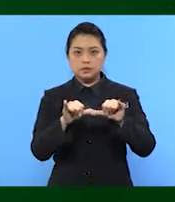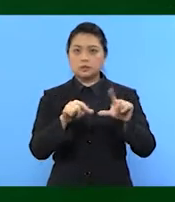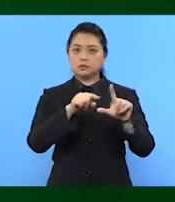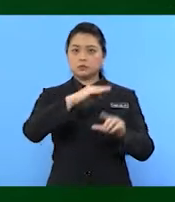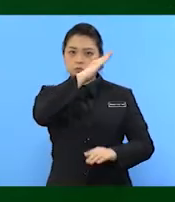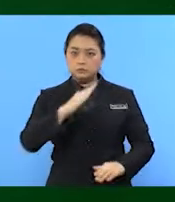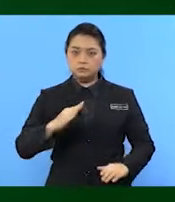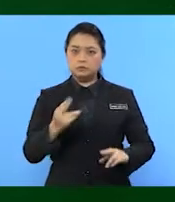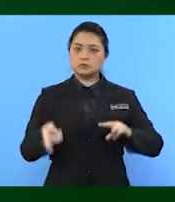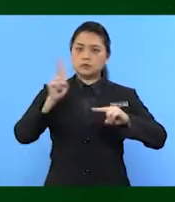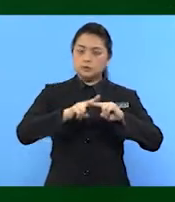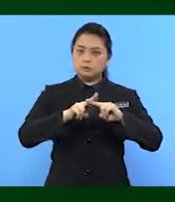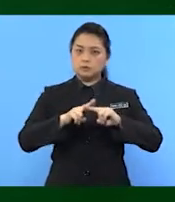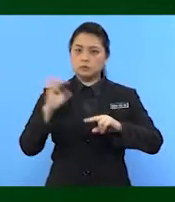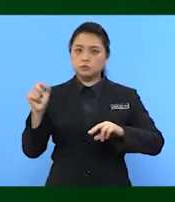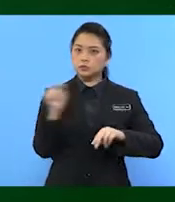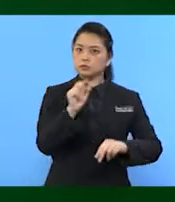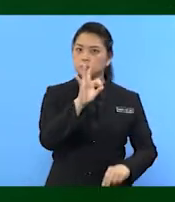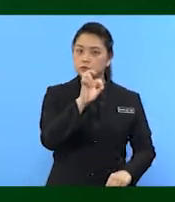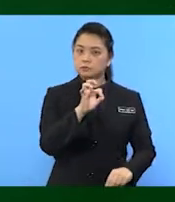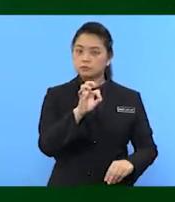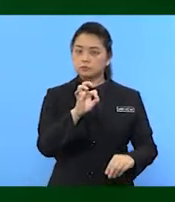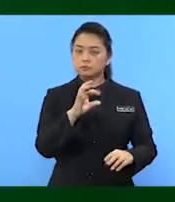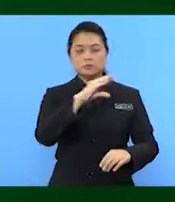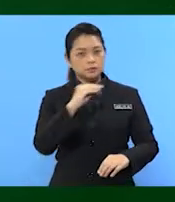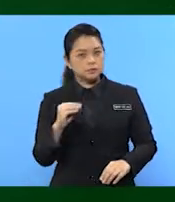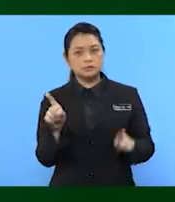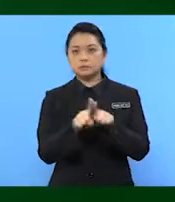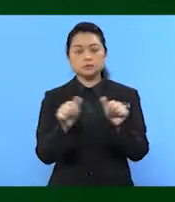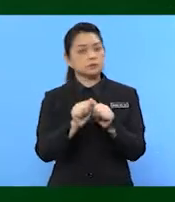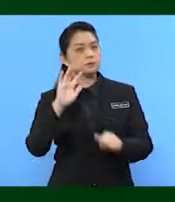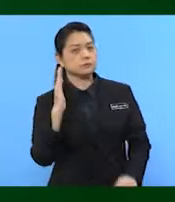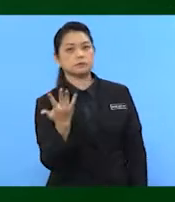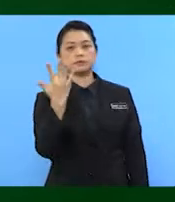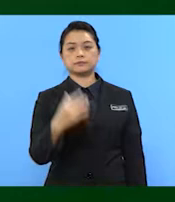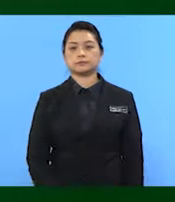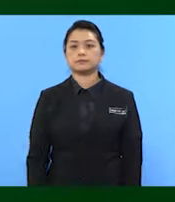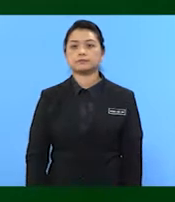darjah hingga 90 darjah dan begitu juga sebaliknya.